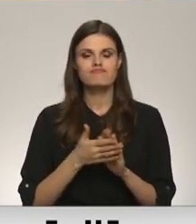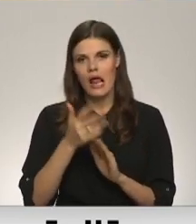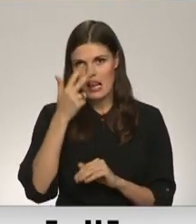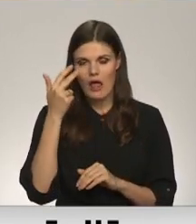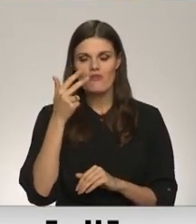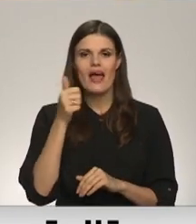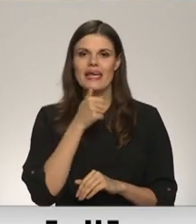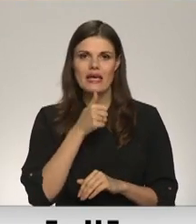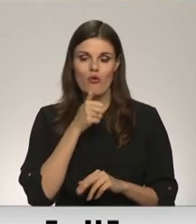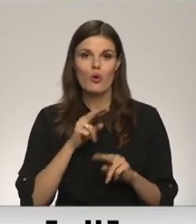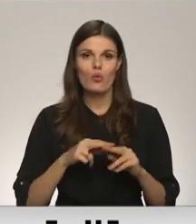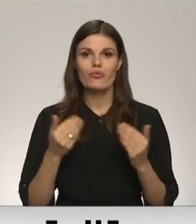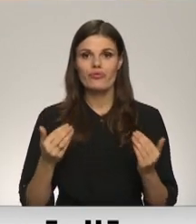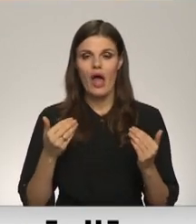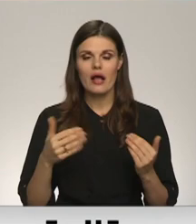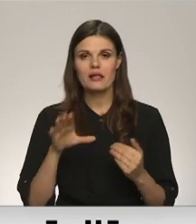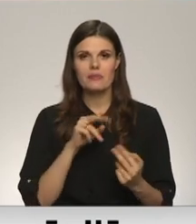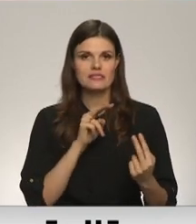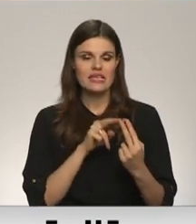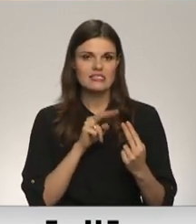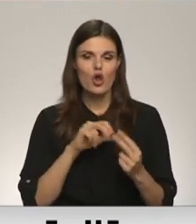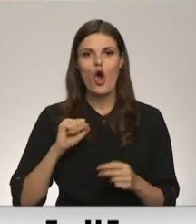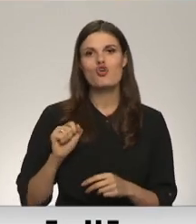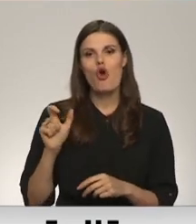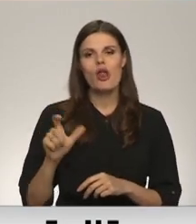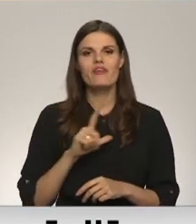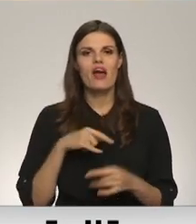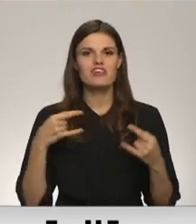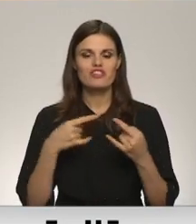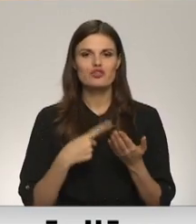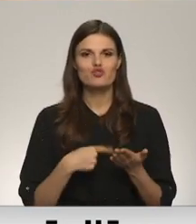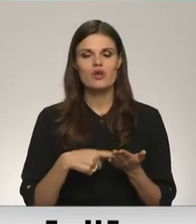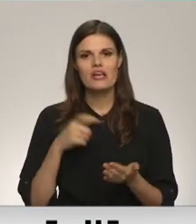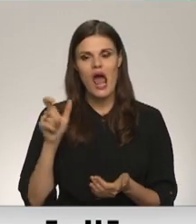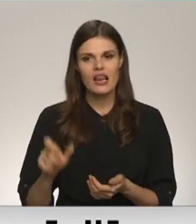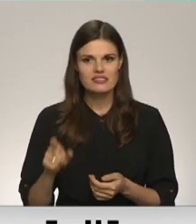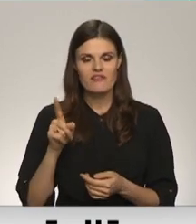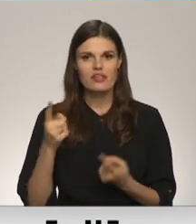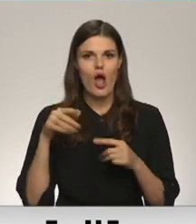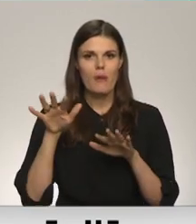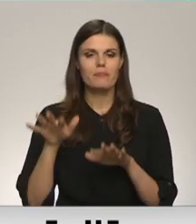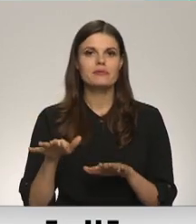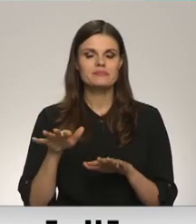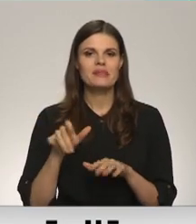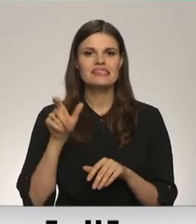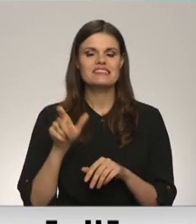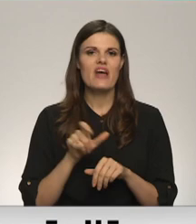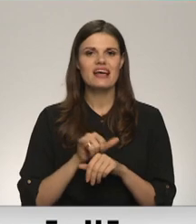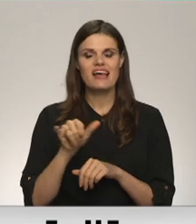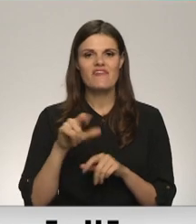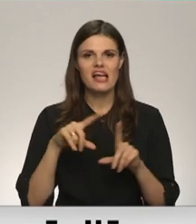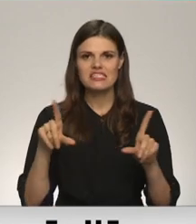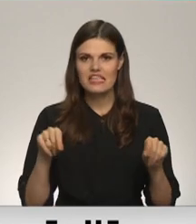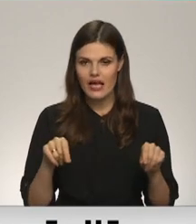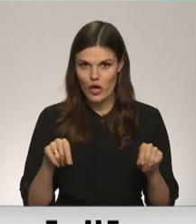Lietuvu un Igauniju. Un pat labi esam sazinājušies ar kolēģi Latvijas televīzijas žurnālisti Ievu Strazdiņu, kas atrodas civilās aviācijas